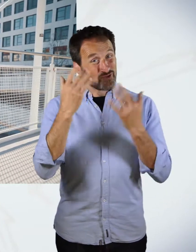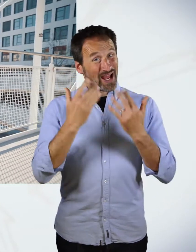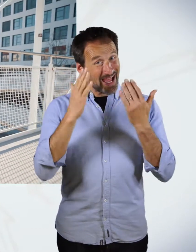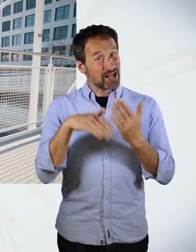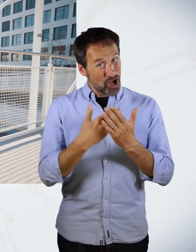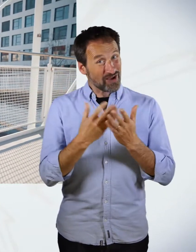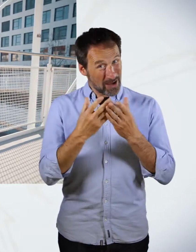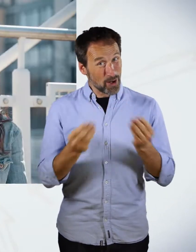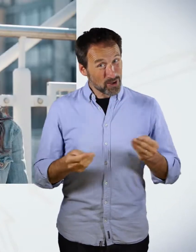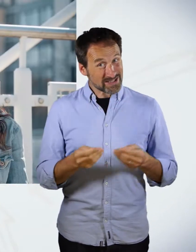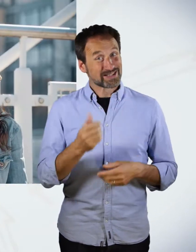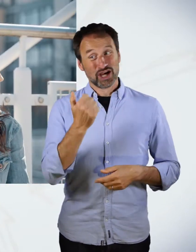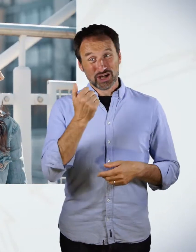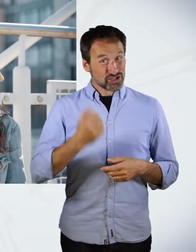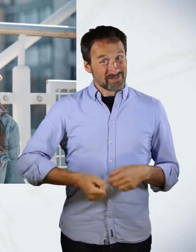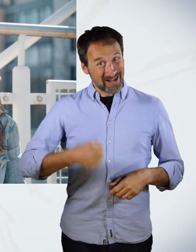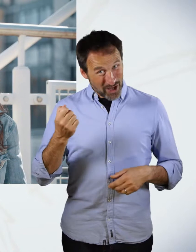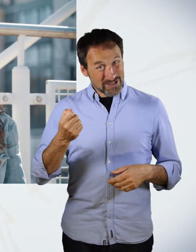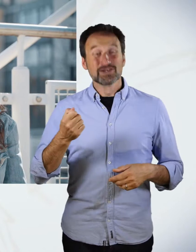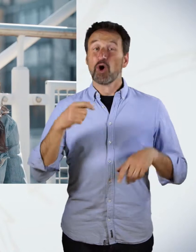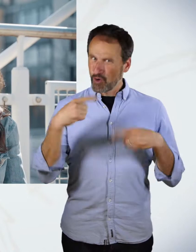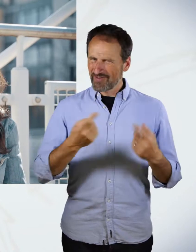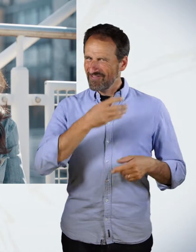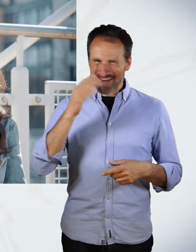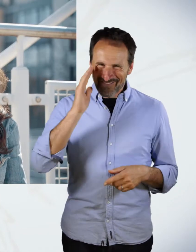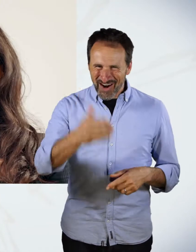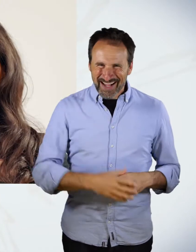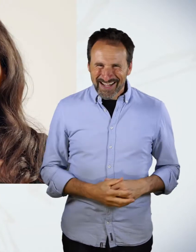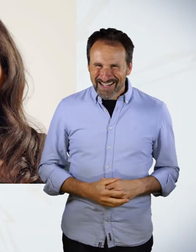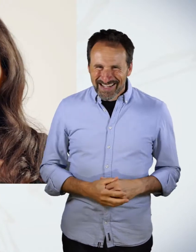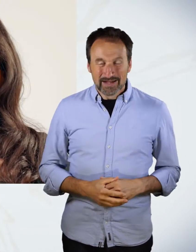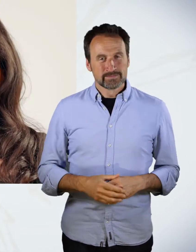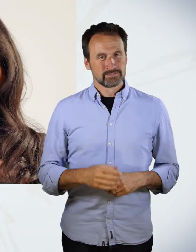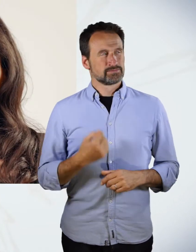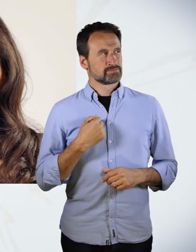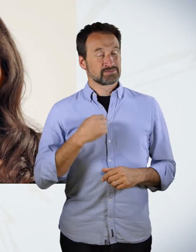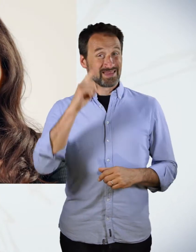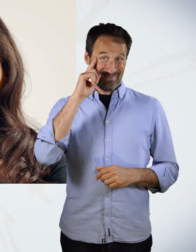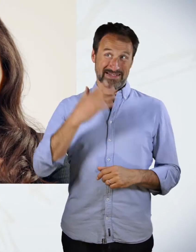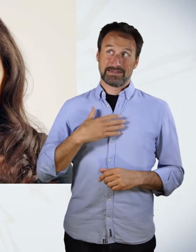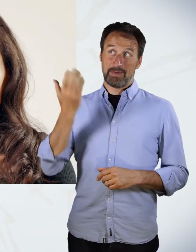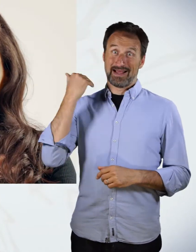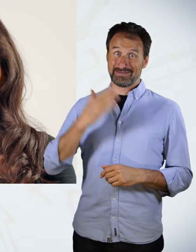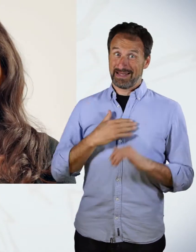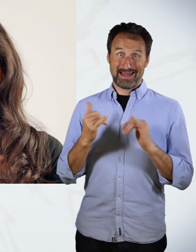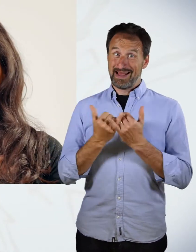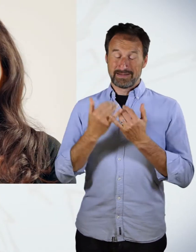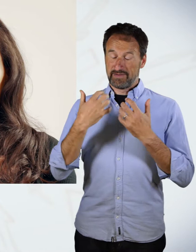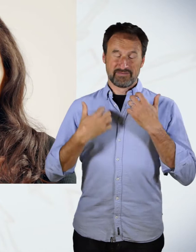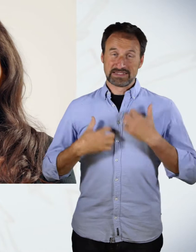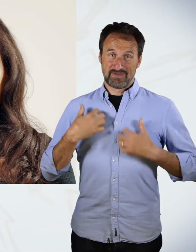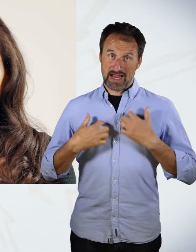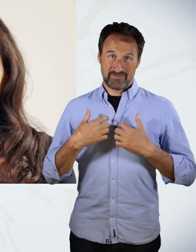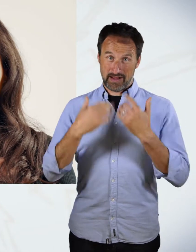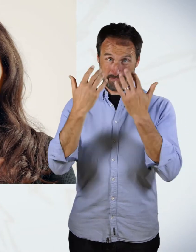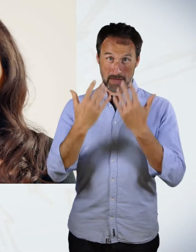raus und viel Erfolg. Ich glaube, meine Eltern sind so ein bisschen verzweifelt mit mir und mit Mathe. Die haben so erst noch versucht,